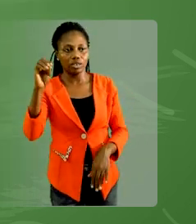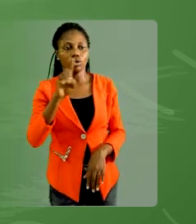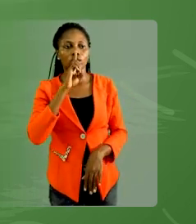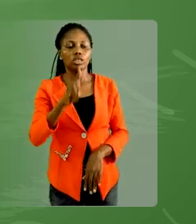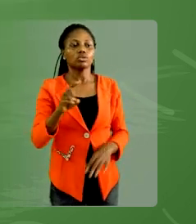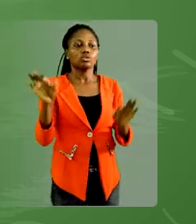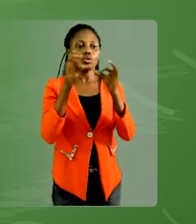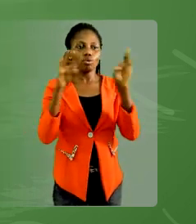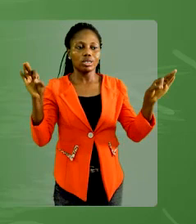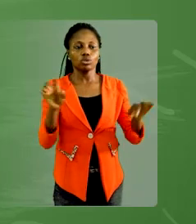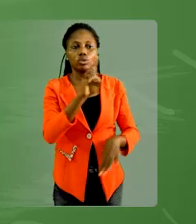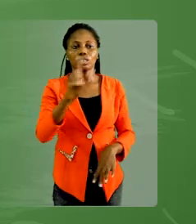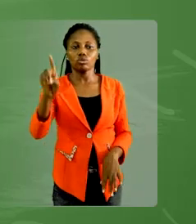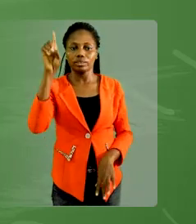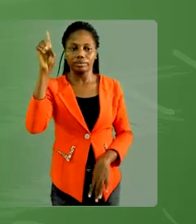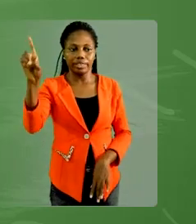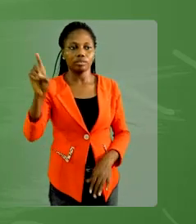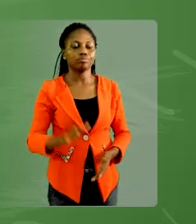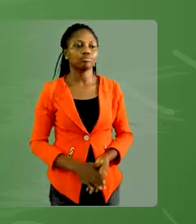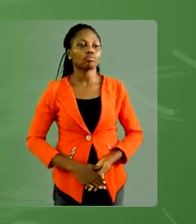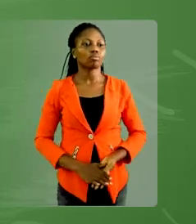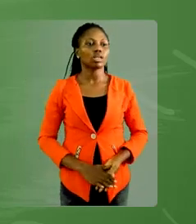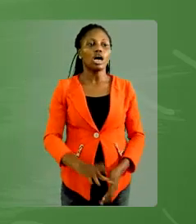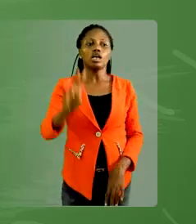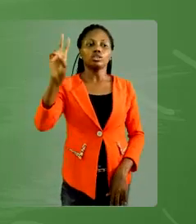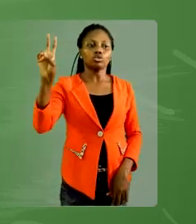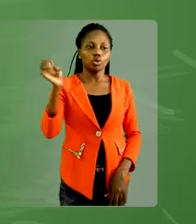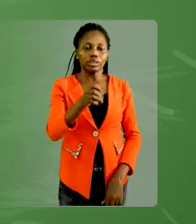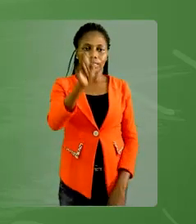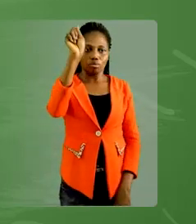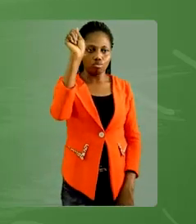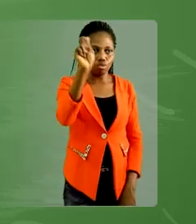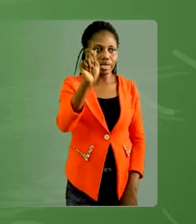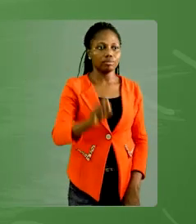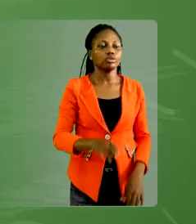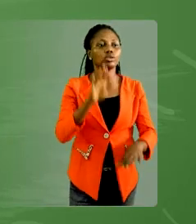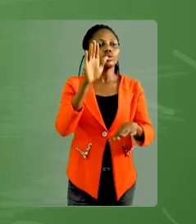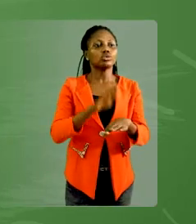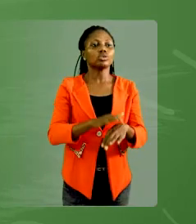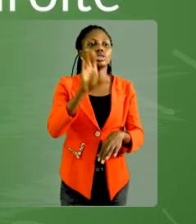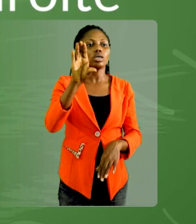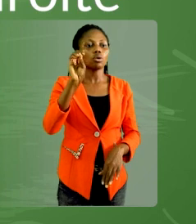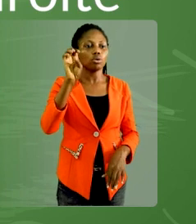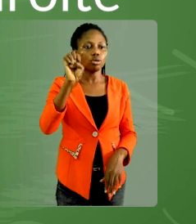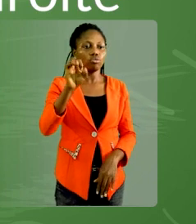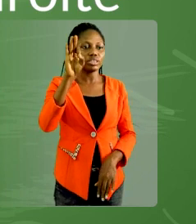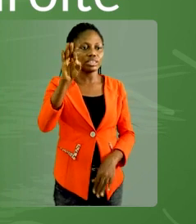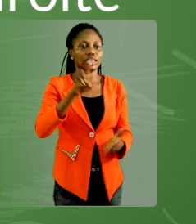à présent au deuxième point qui concerne le coefficient directeur d'une droite.